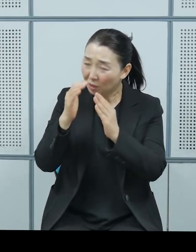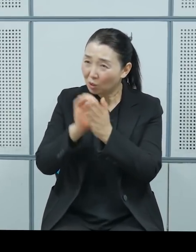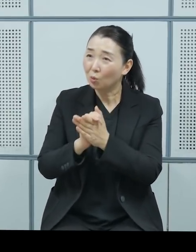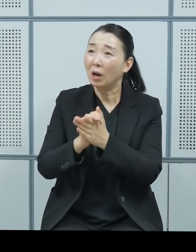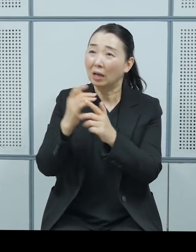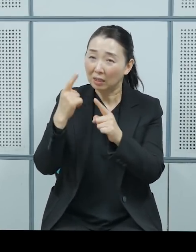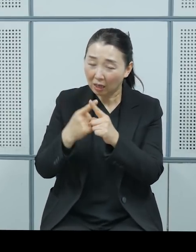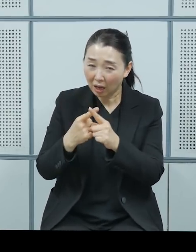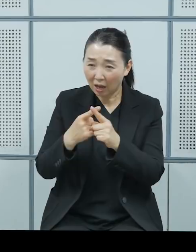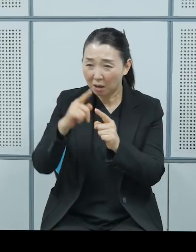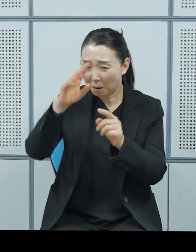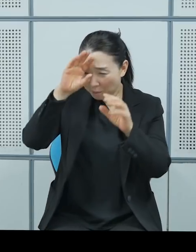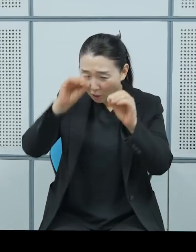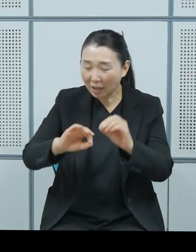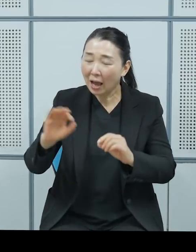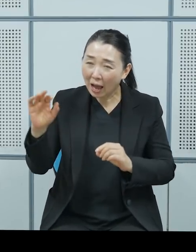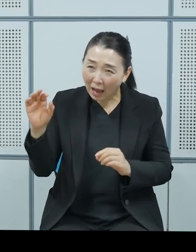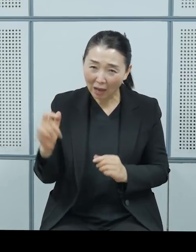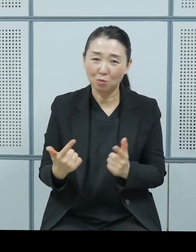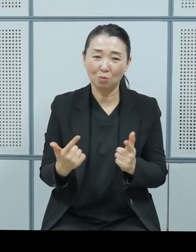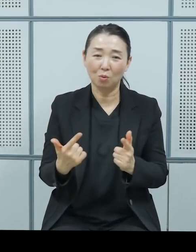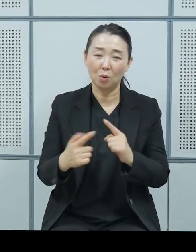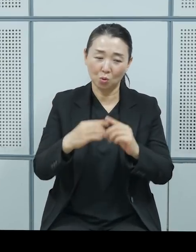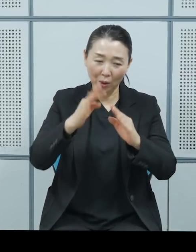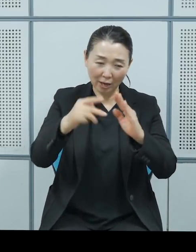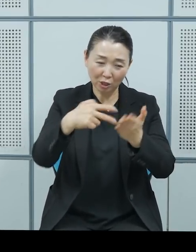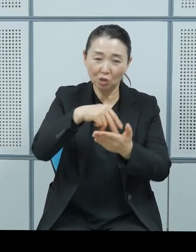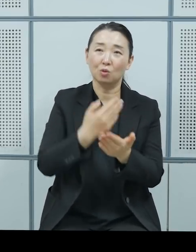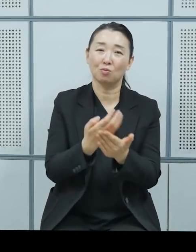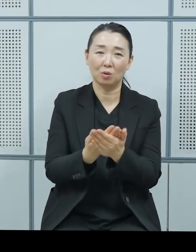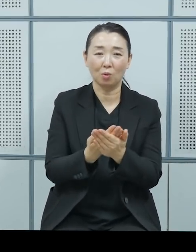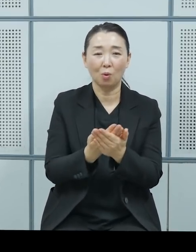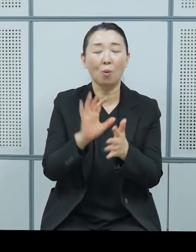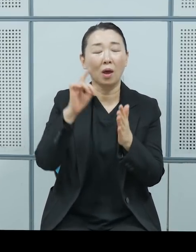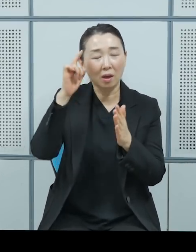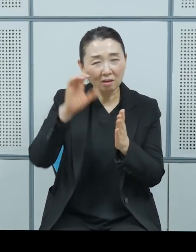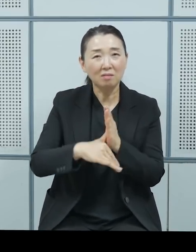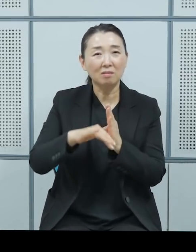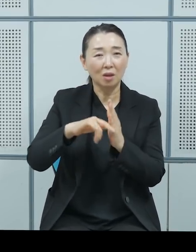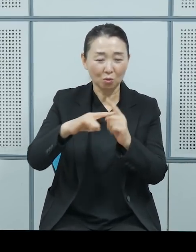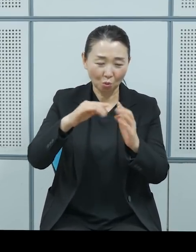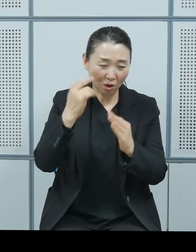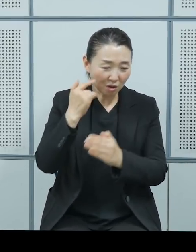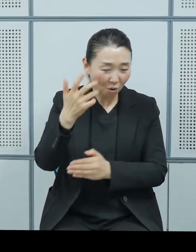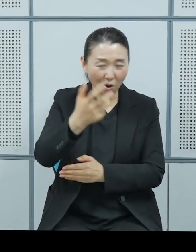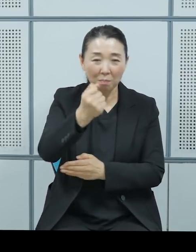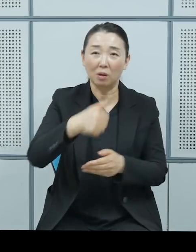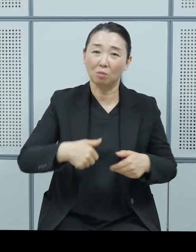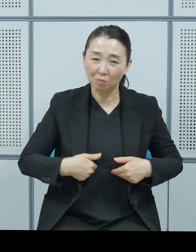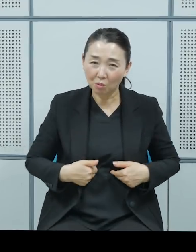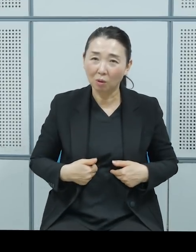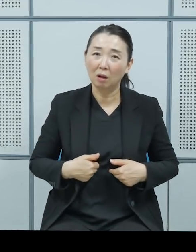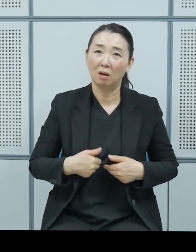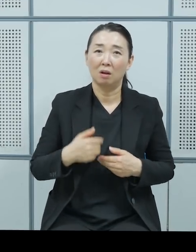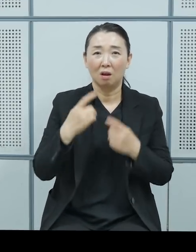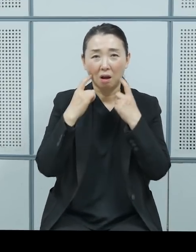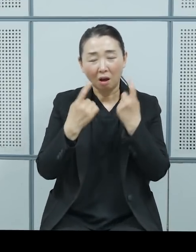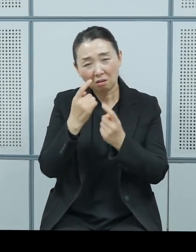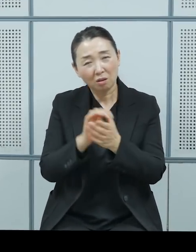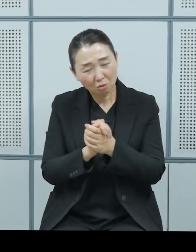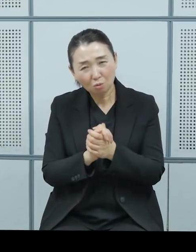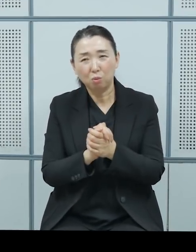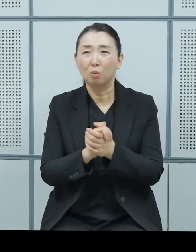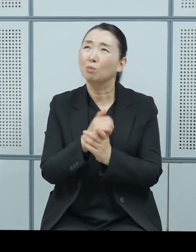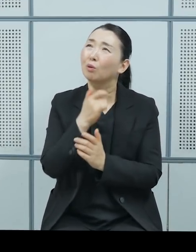아니고 교회에서 일으켜 주십시오. 그러면 교회가 영광을 받아야지 한 개인의 기도 이런